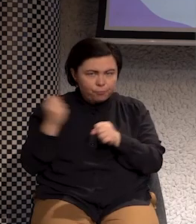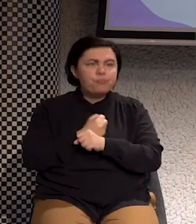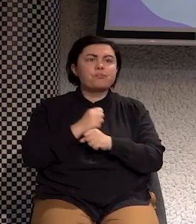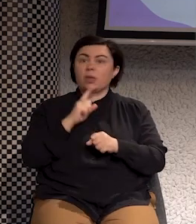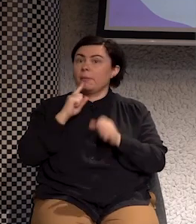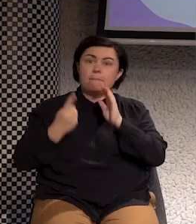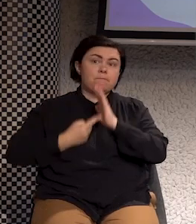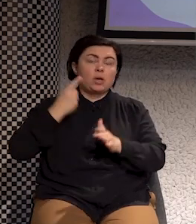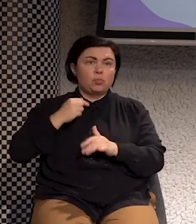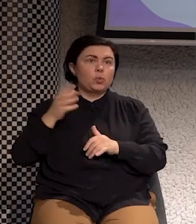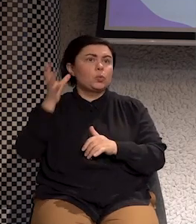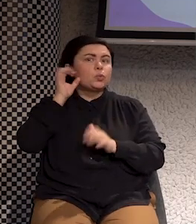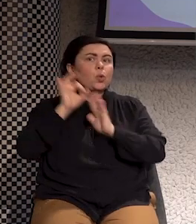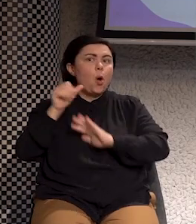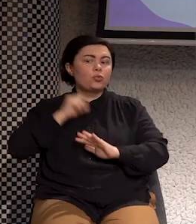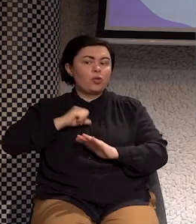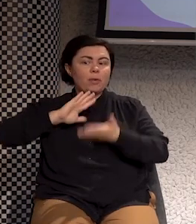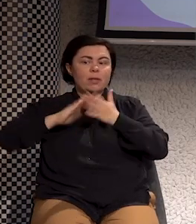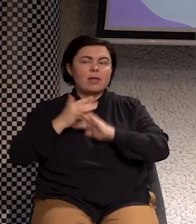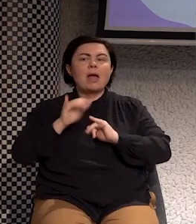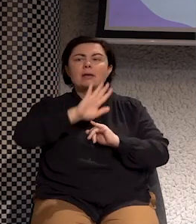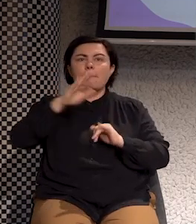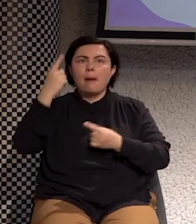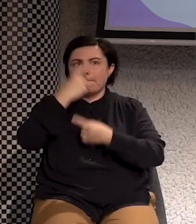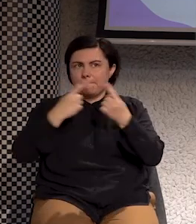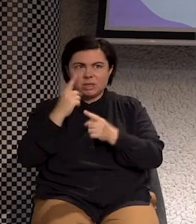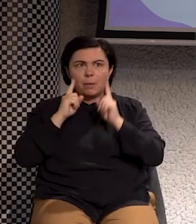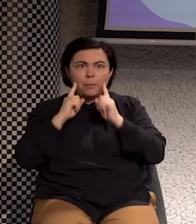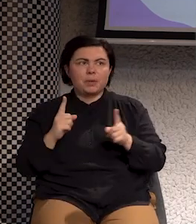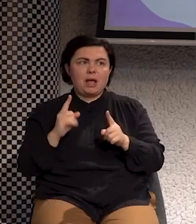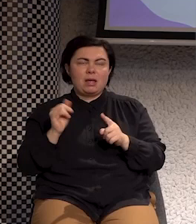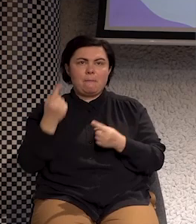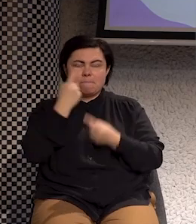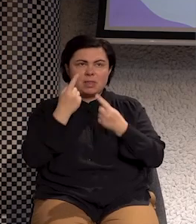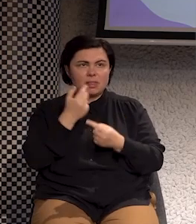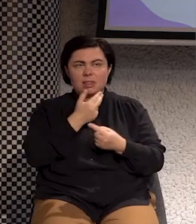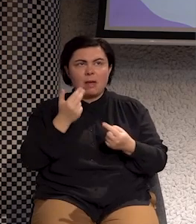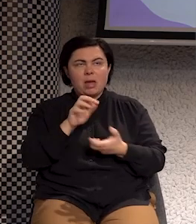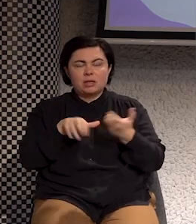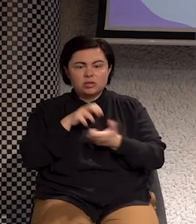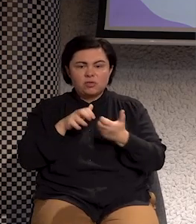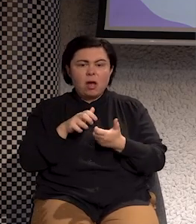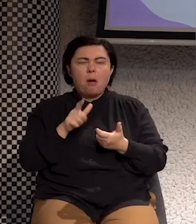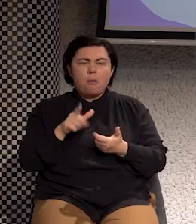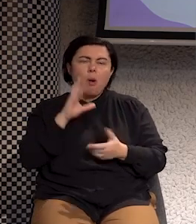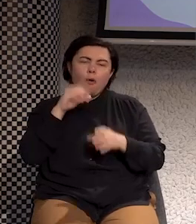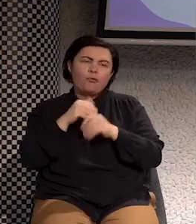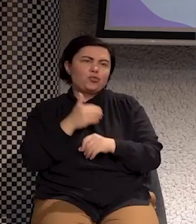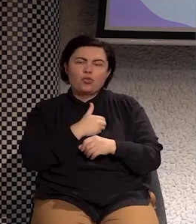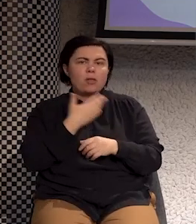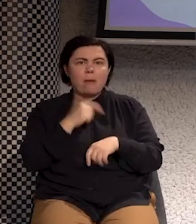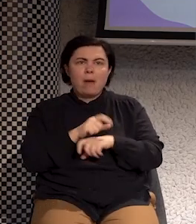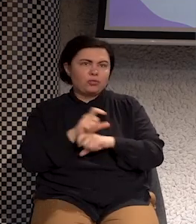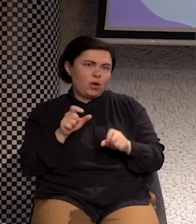po raz pierwszy mogli na przykład usłyszeć od siebie wzajemnie, jakie mają poglądy, jakie mają refleksje na temat świata, bo w przestrzeni szkolnej nie ma na